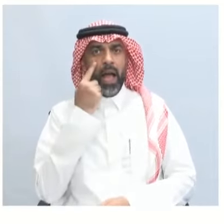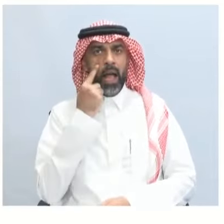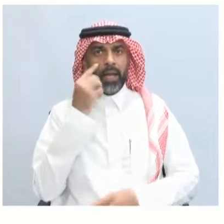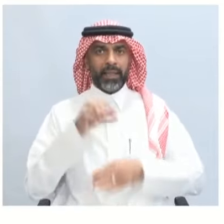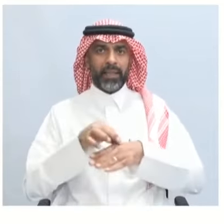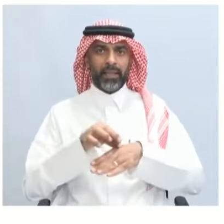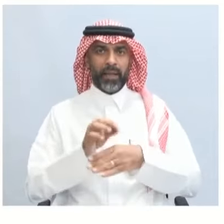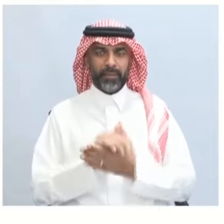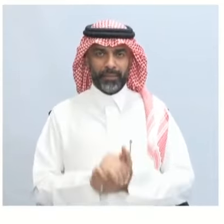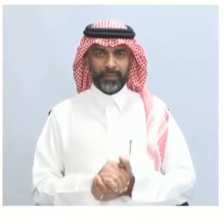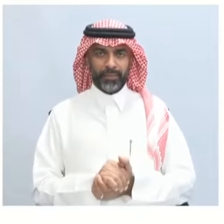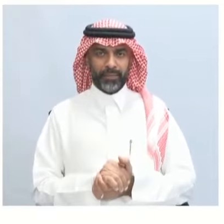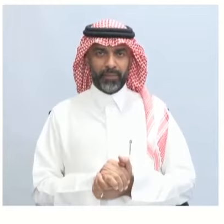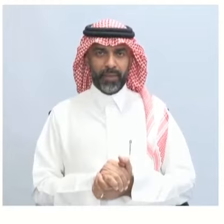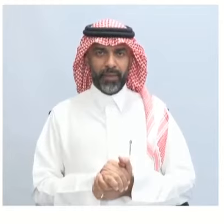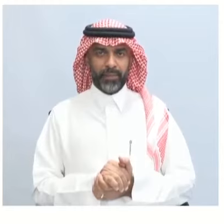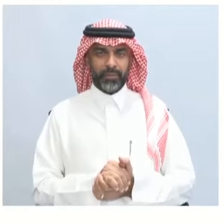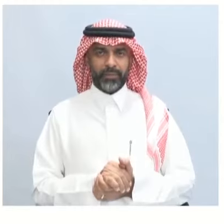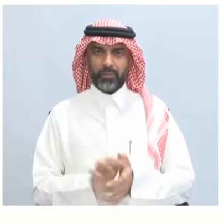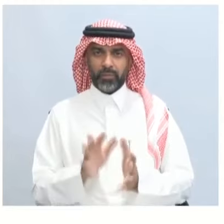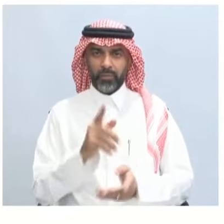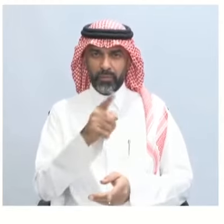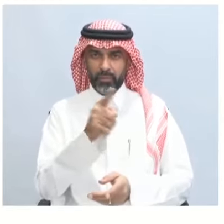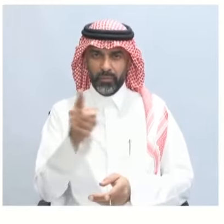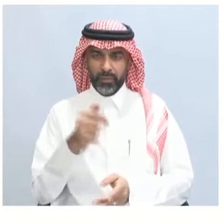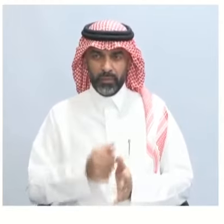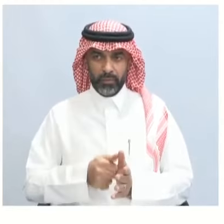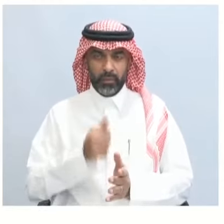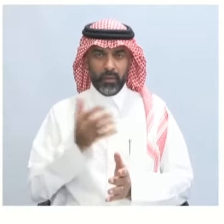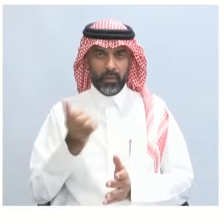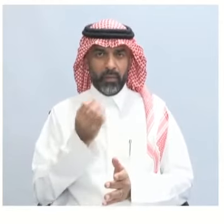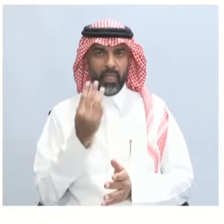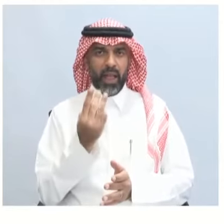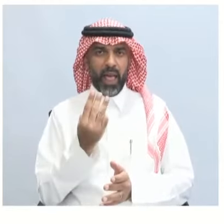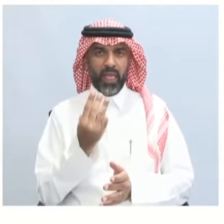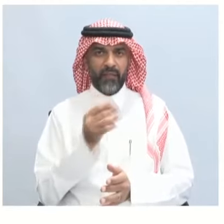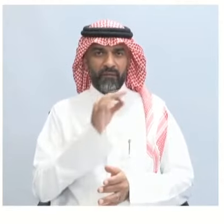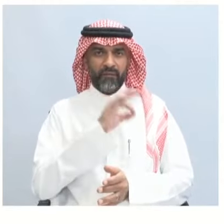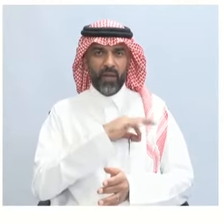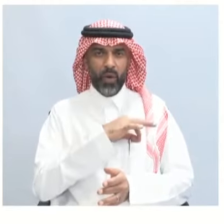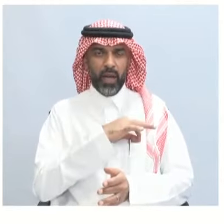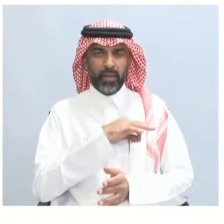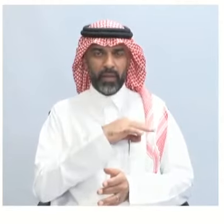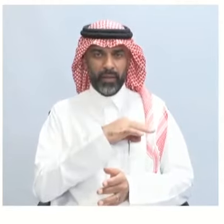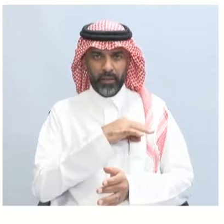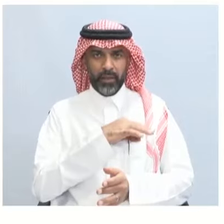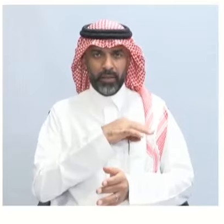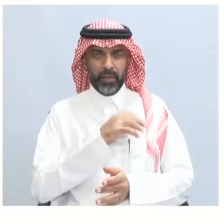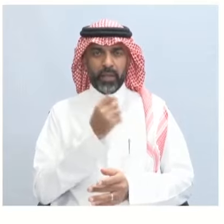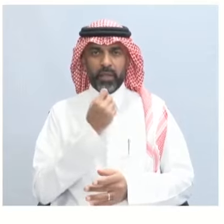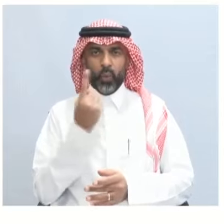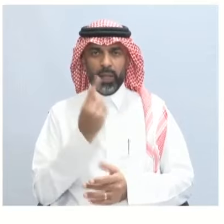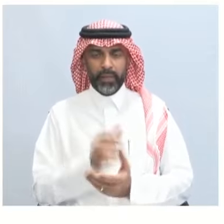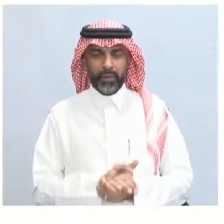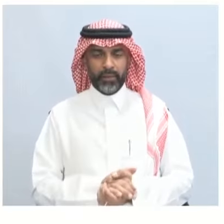بنا سابقا من يستطيع ان يعدد وان يذكر ثلاث ثلاث ثلاثا من النتائج نتائج التوحيد